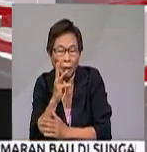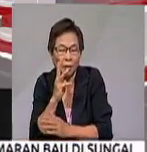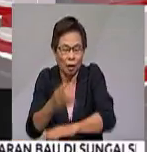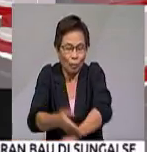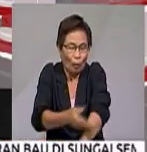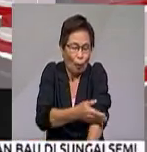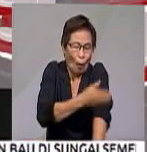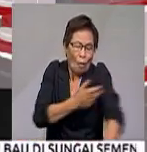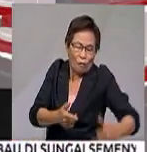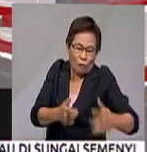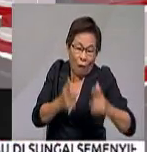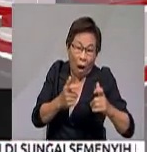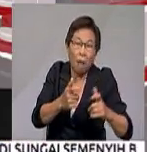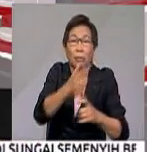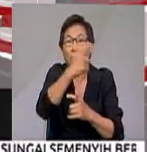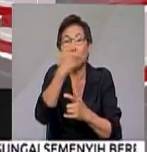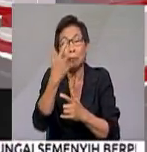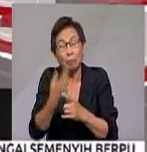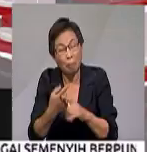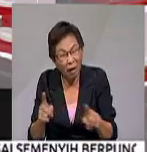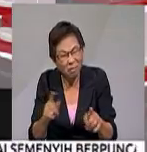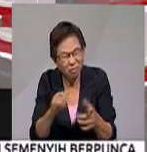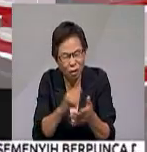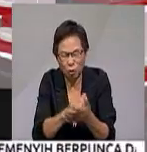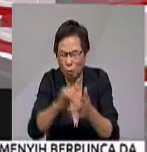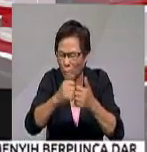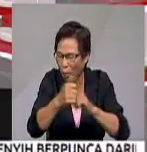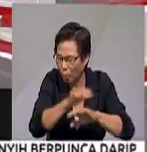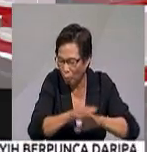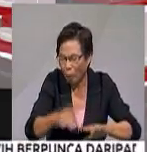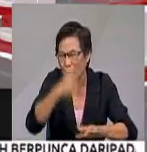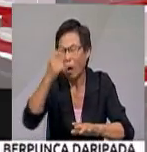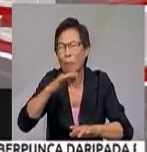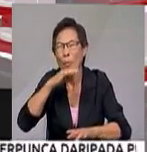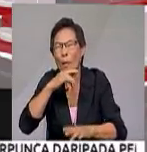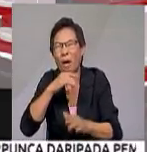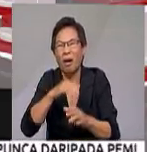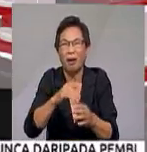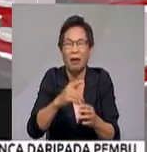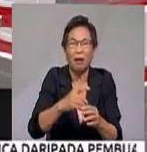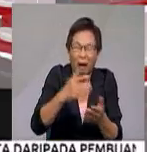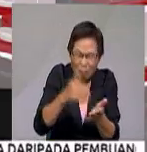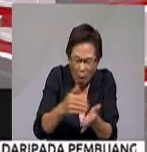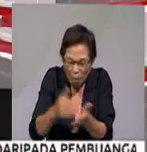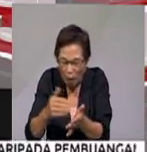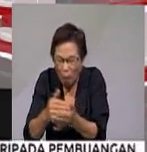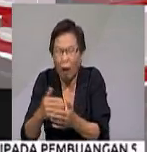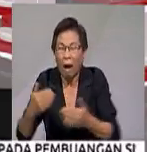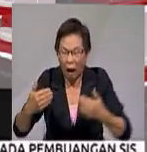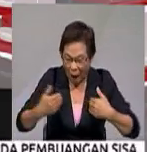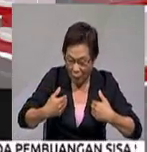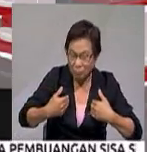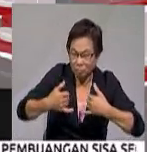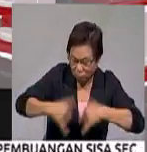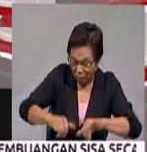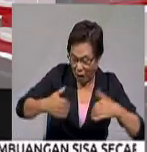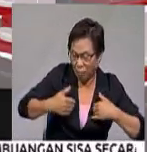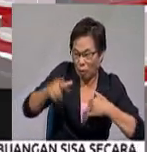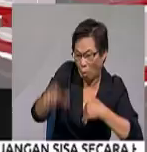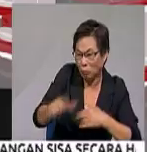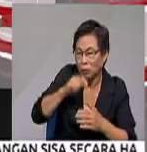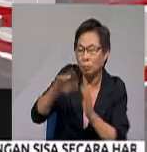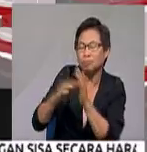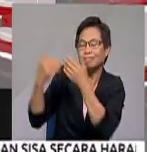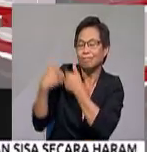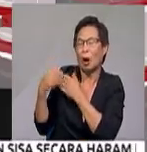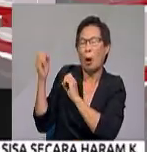dipulihkan segera. Namun itu bukan soalnya kerana pencemaran bukan pertama kali dan masih ada pihak tidak bertanggungjawab membuang